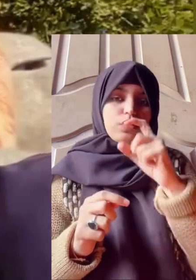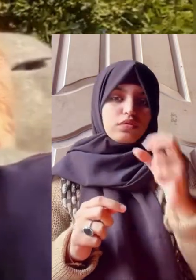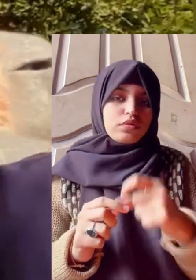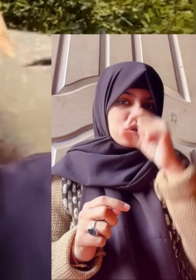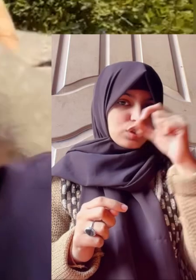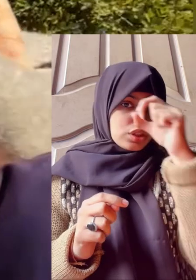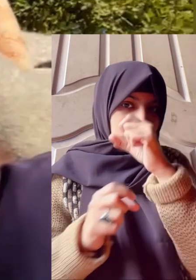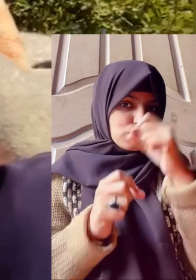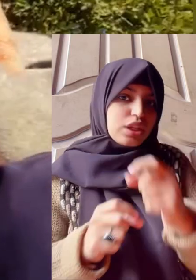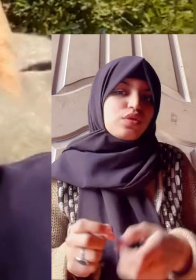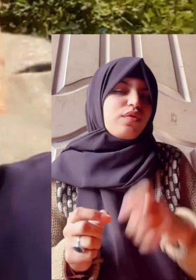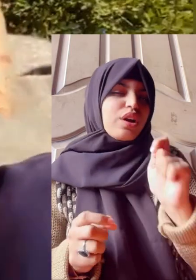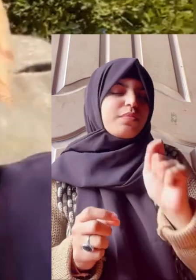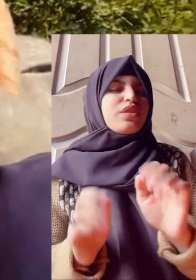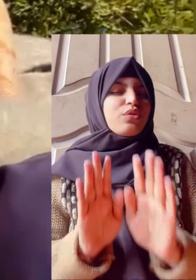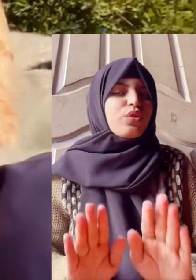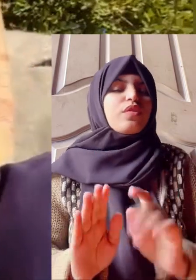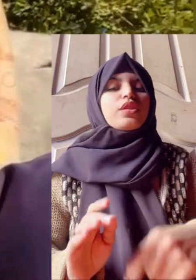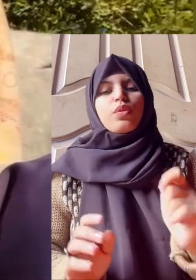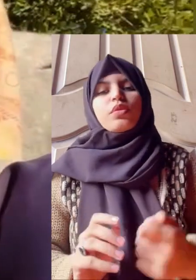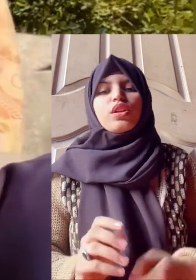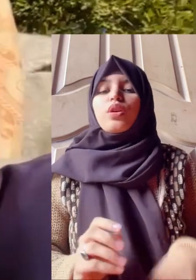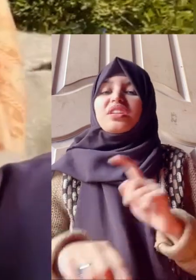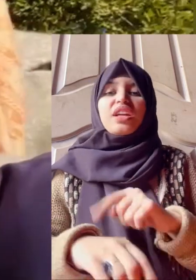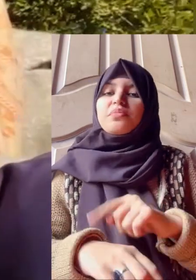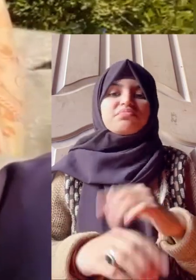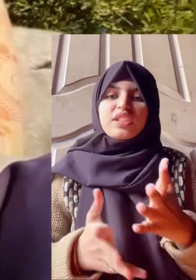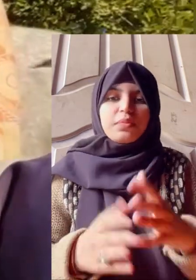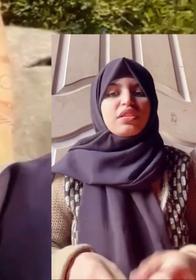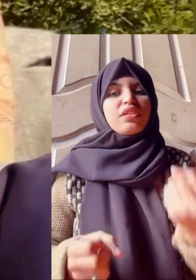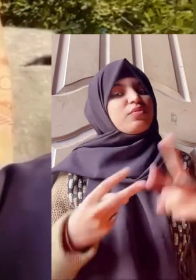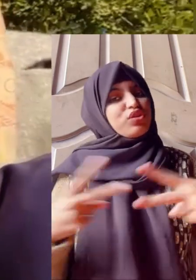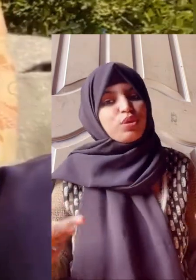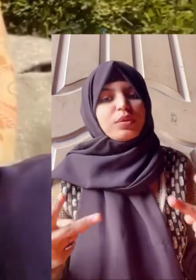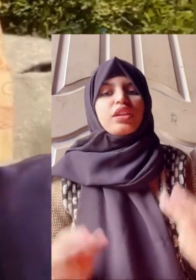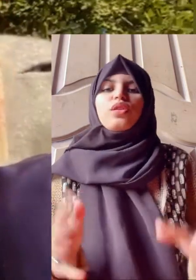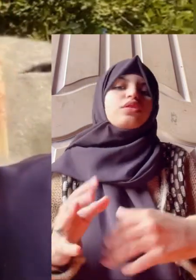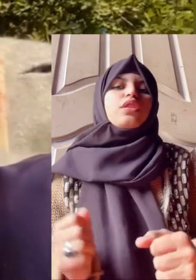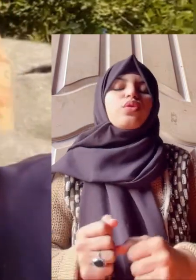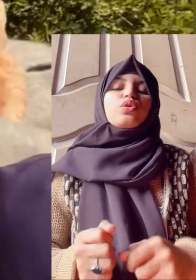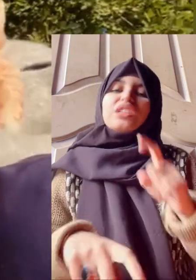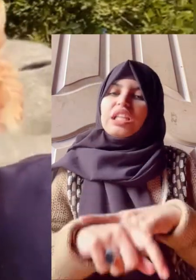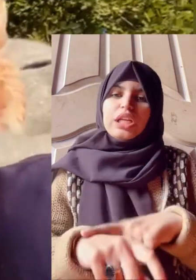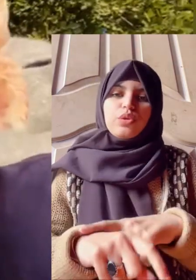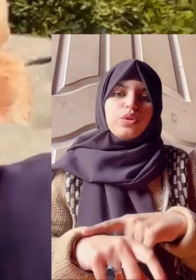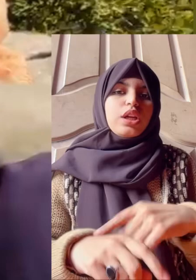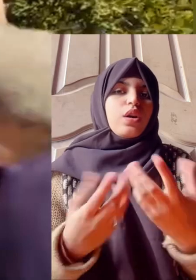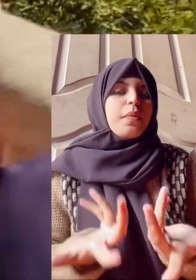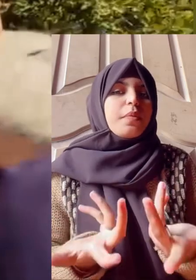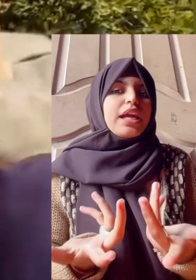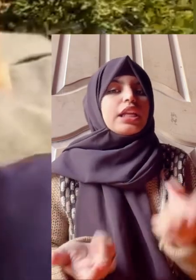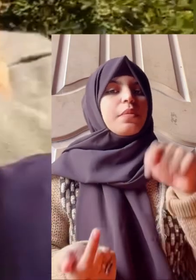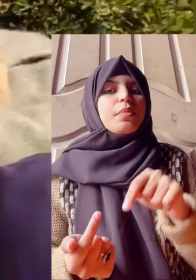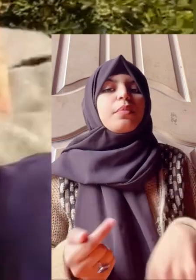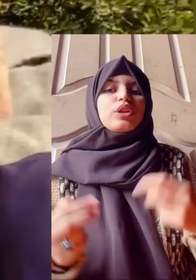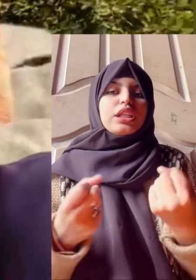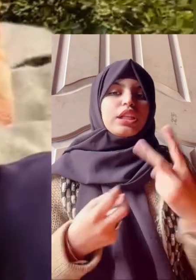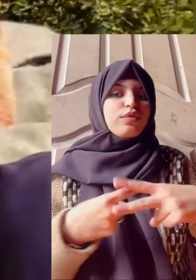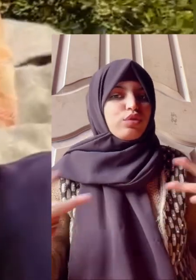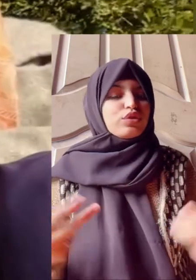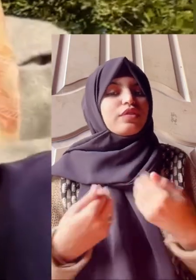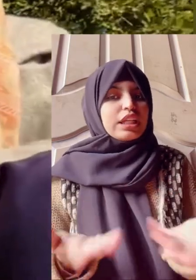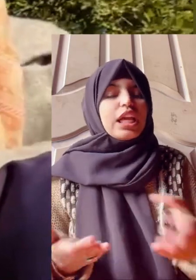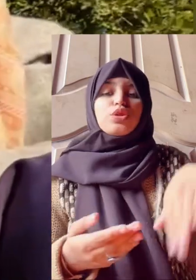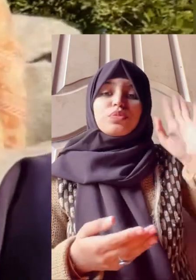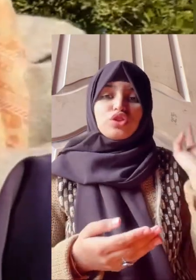ब्लॉग में आपने देखा होगा। उसके अलावा भी 2-4 फंक्शन गुजरे, वो सारे रिकॉर्ड हुए हुए हैं। बट पेपर्स थे, पेपर्स के बाद